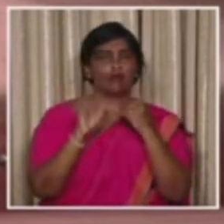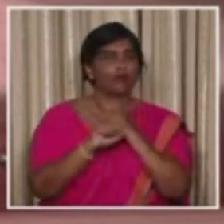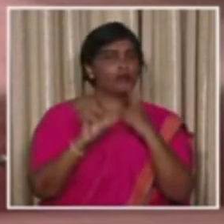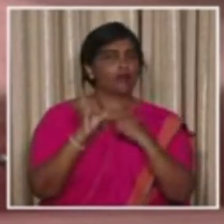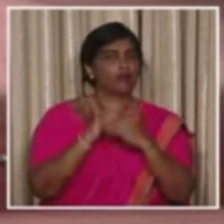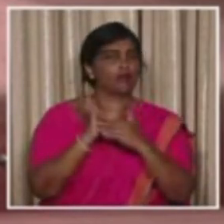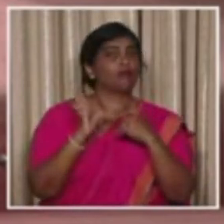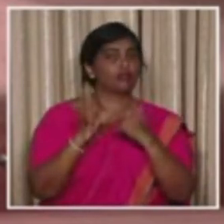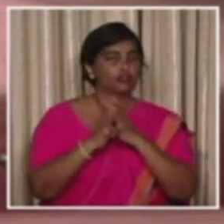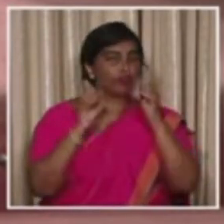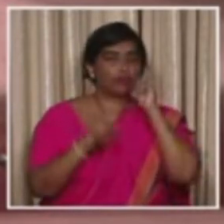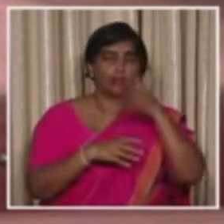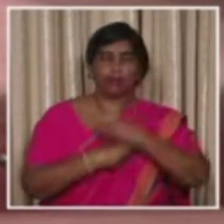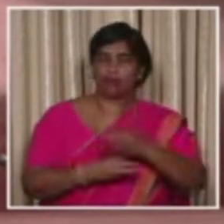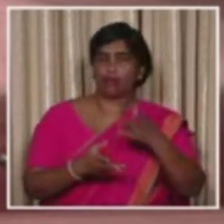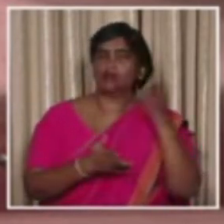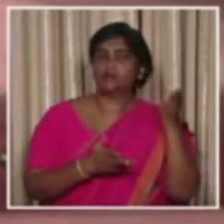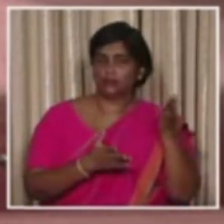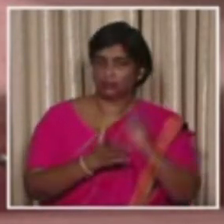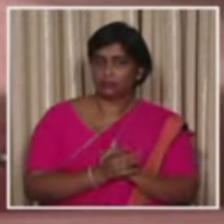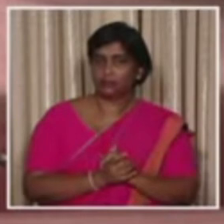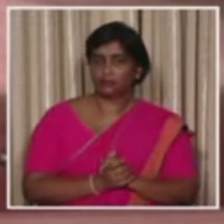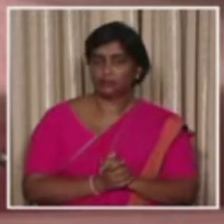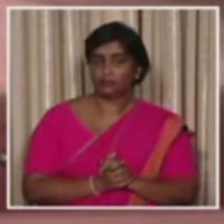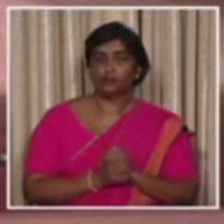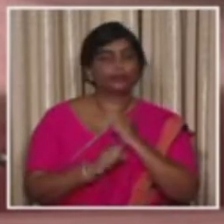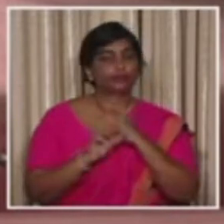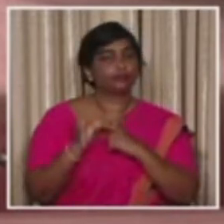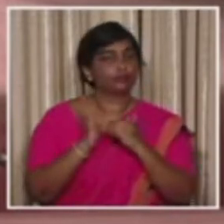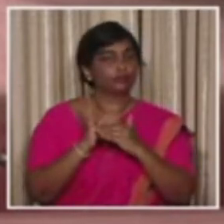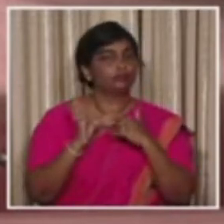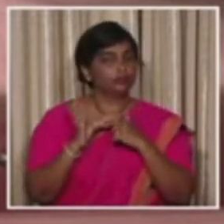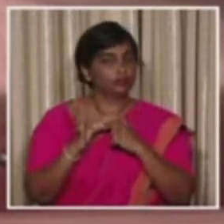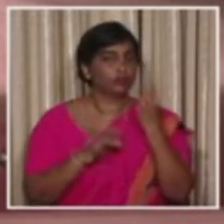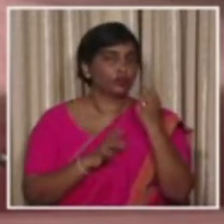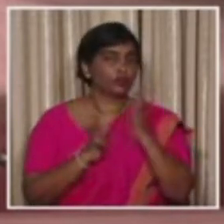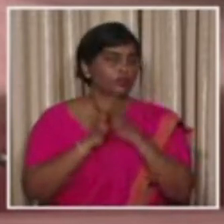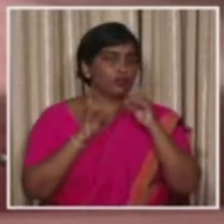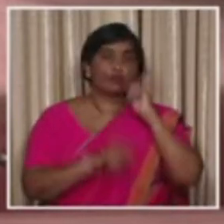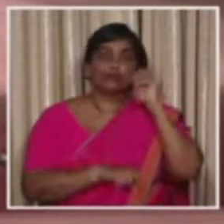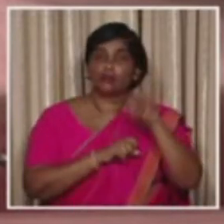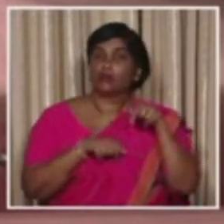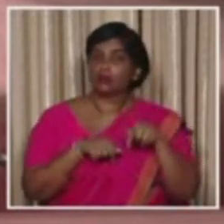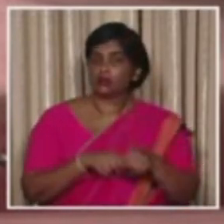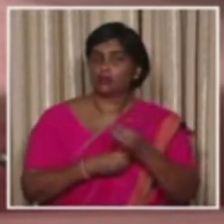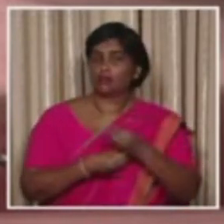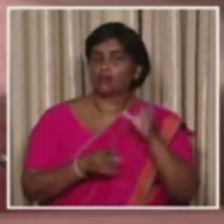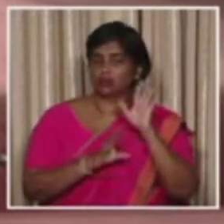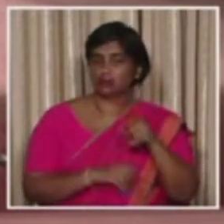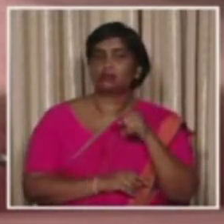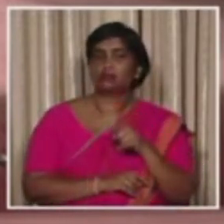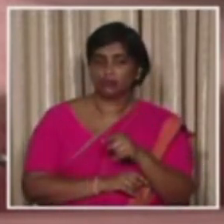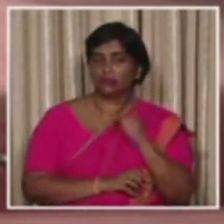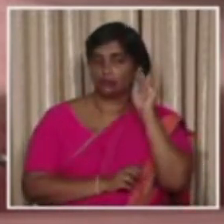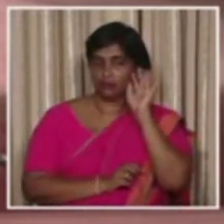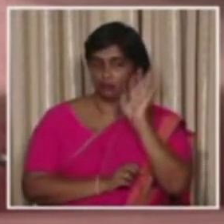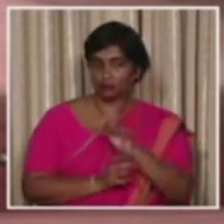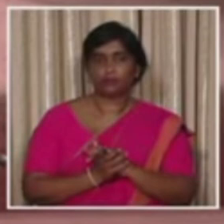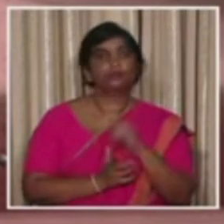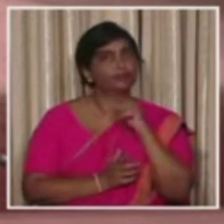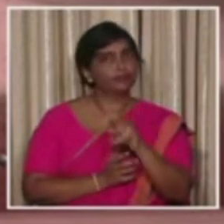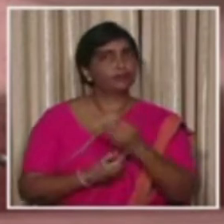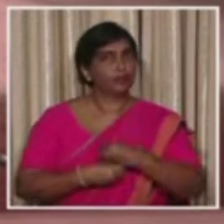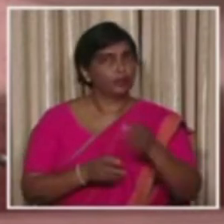காணாமலாக்கப்பட்டிருக்கின்றார்கள். காசா யுத்தத்திலே 3,000 மேற்பட்டவர்கள் காணாமலாக்கப்பட்டிருக்கார்கள் அல்லது காணாமல் போயிருக்கின்றார்கள். இதேபோல் தான் முள்ளிவாய்க்கால் இருந்த